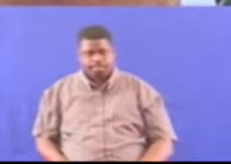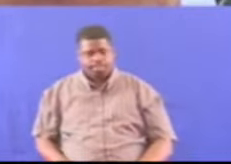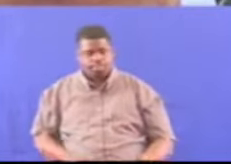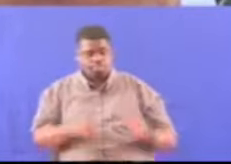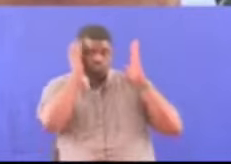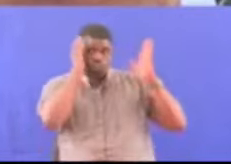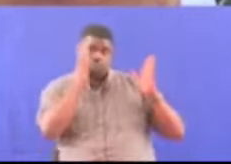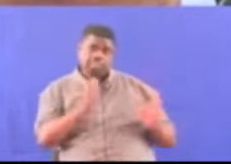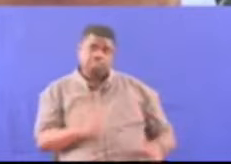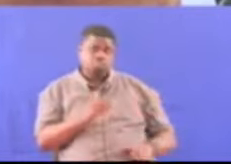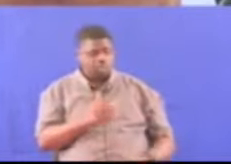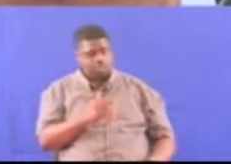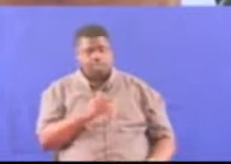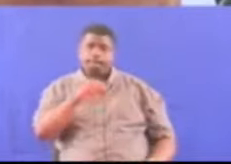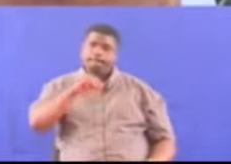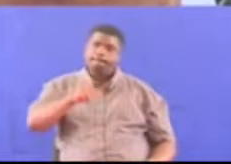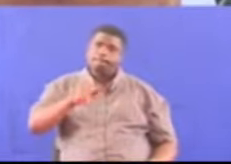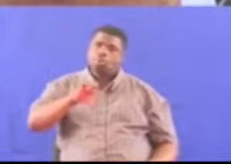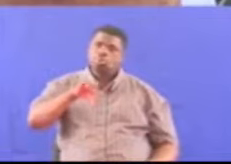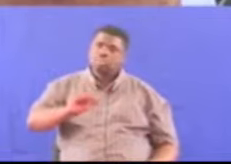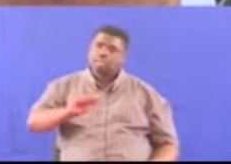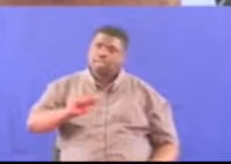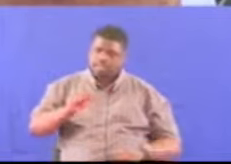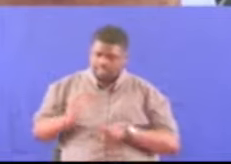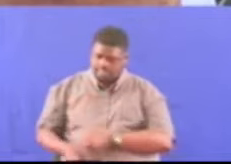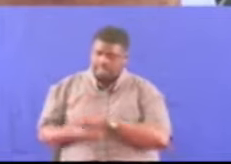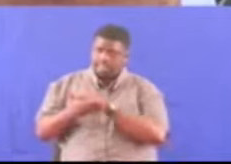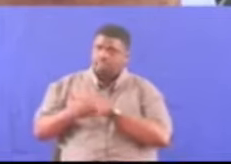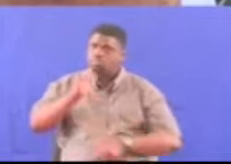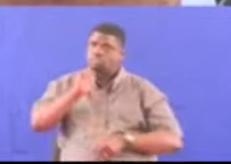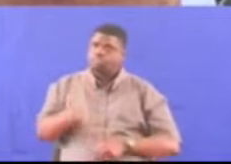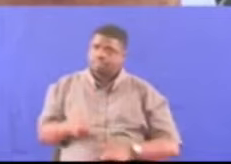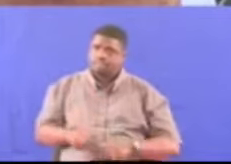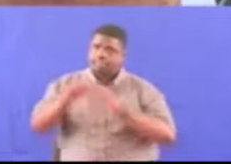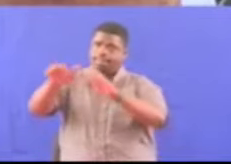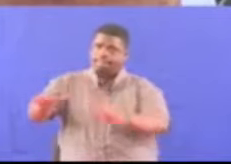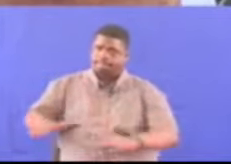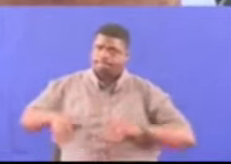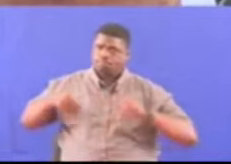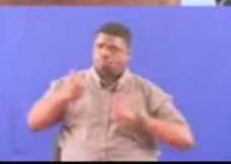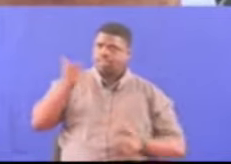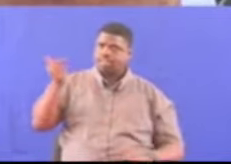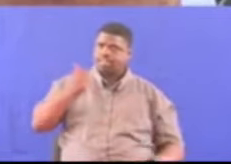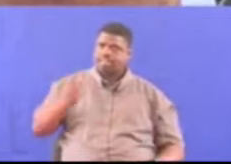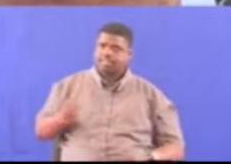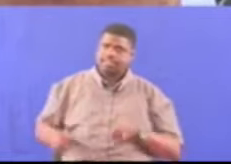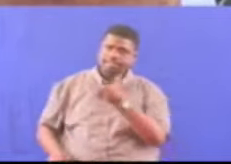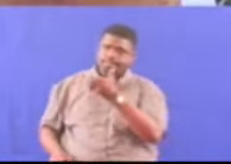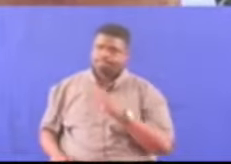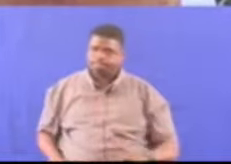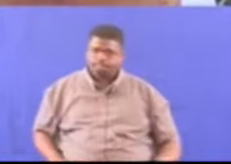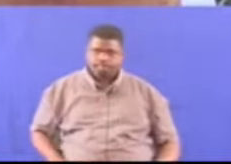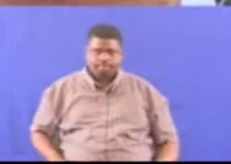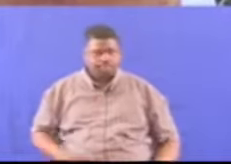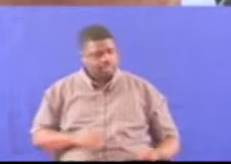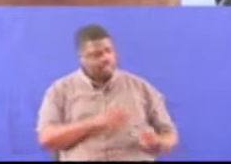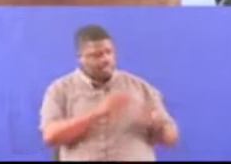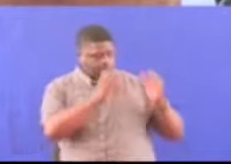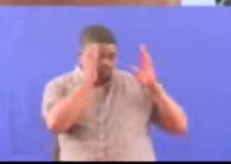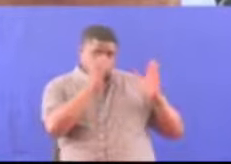Azan Zungu, Naibu Spika wa Bunge la Jamhuri ya Muungano wa Tanzania, Mheshimiwa Dr.